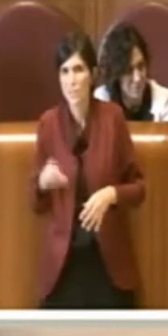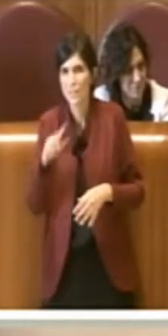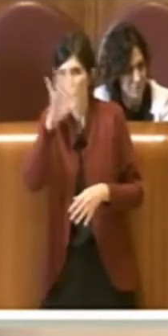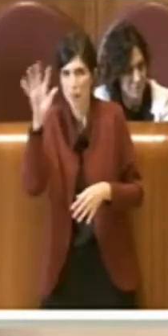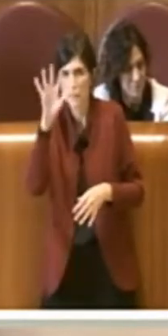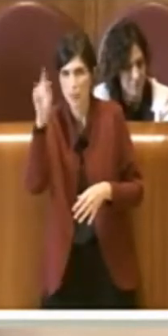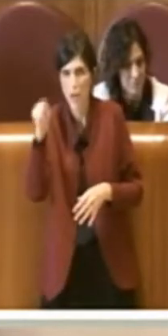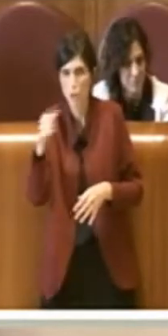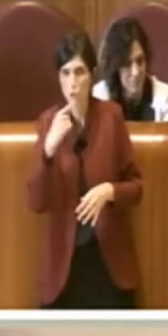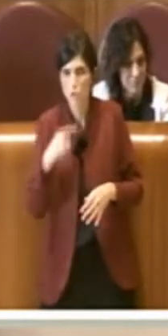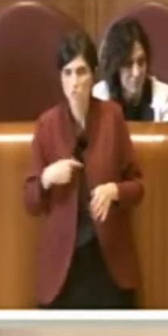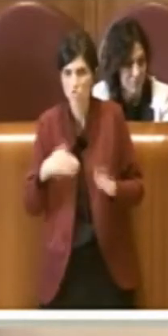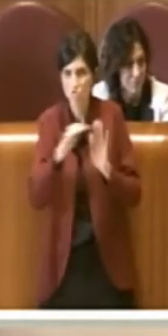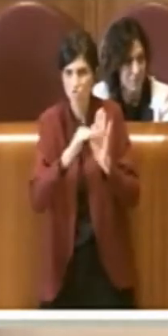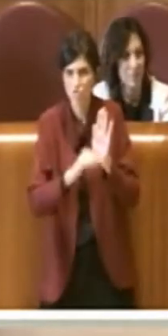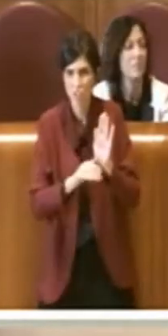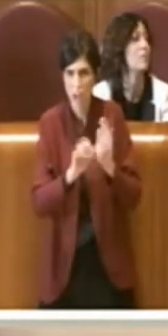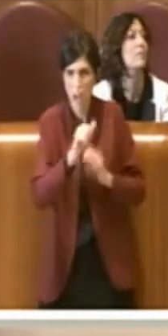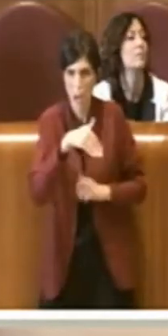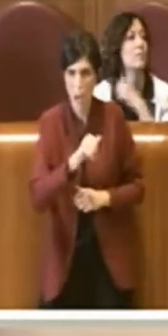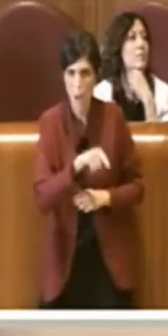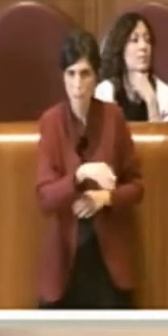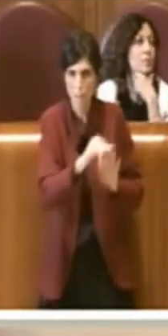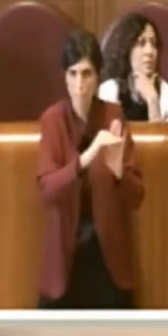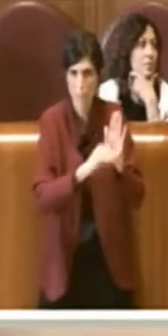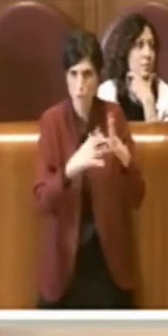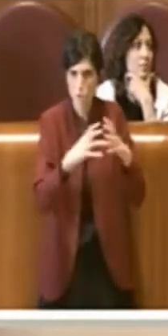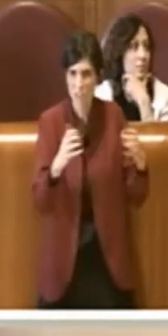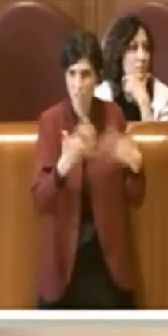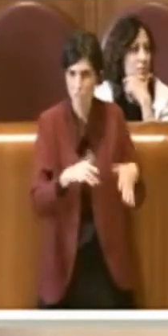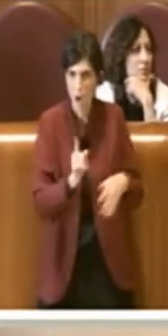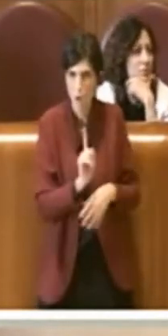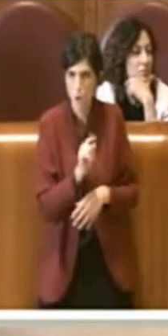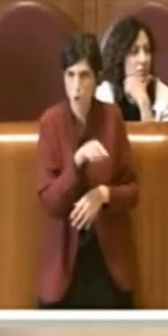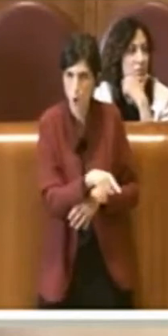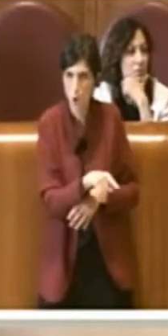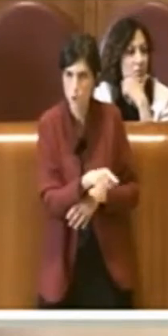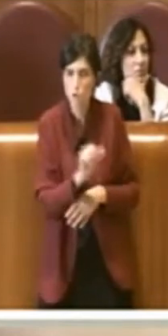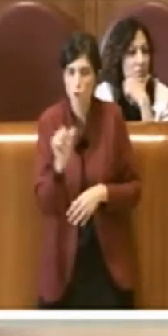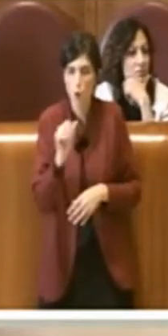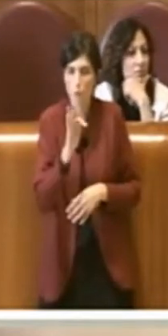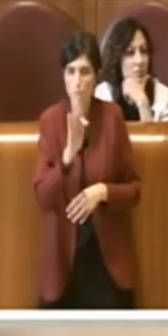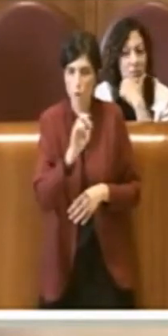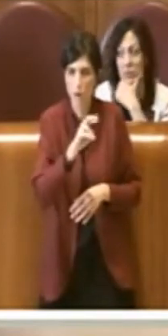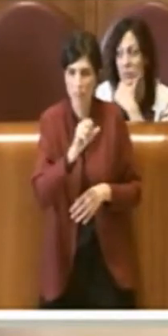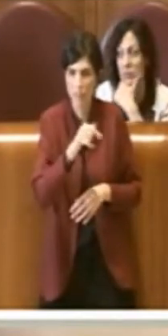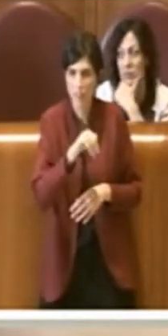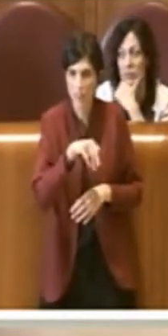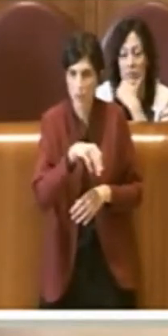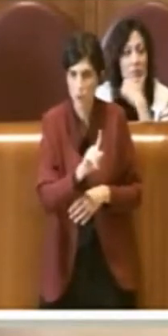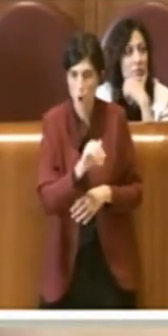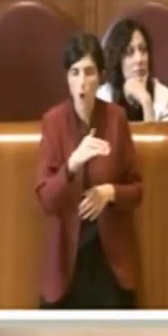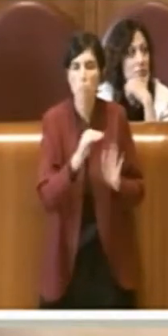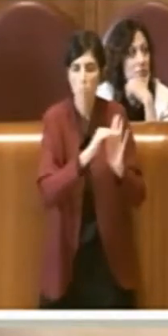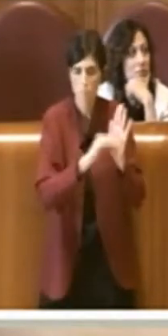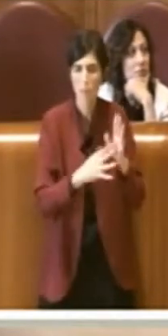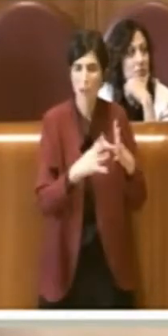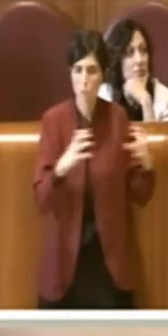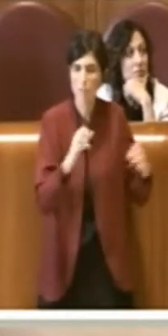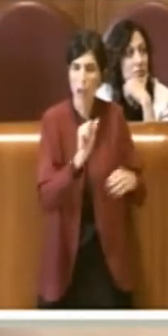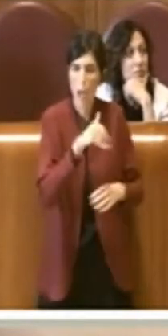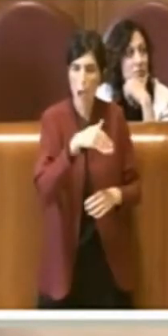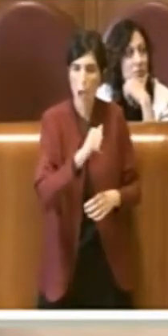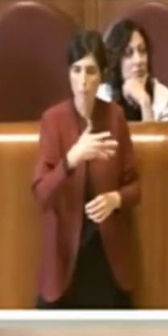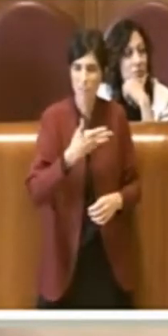piano industriale di Ama, che noi non abbiamo fatto un piano industriale di Ama e c'è quello di Fortini. Si sbagliano, un piano industriale di Ama c'è, lo